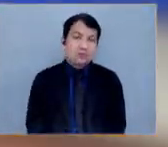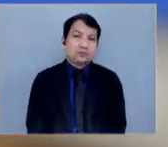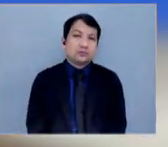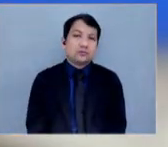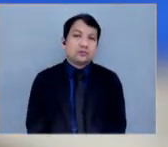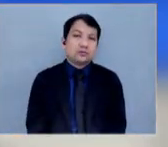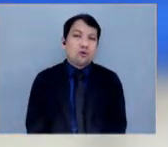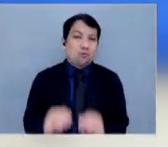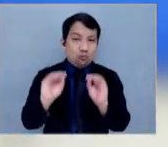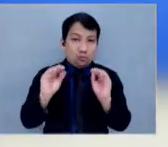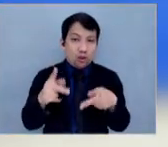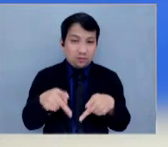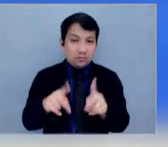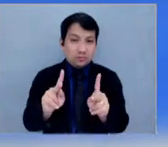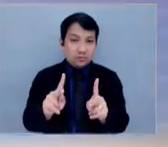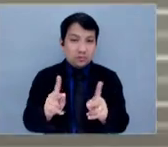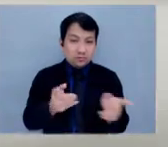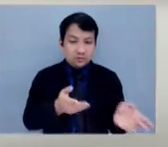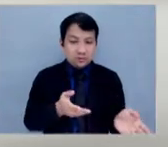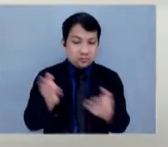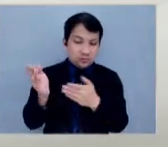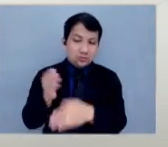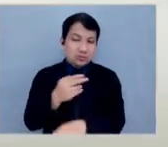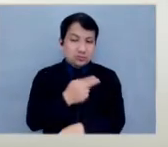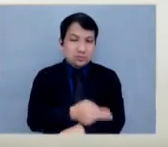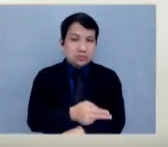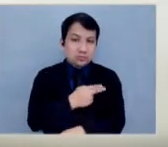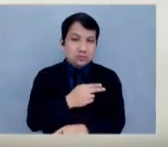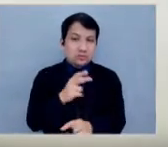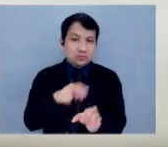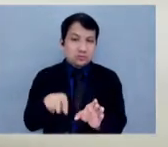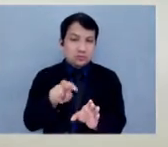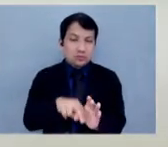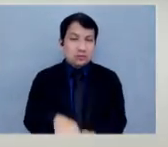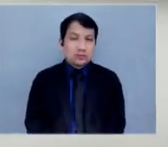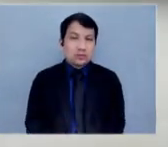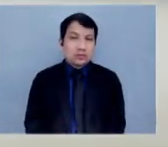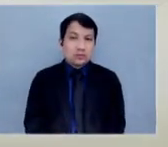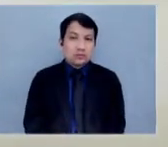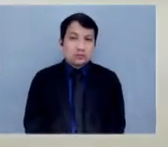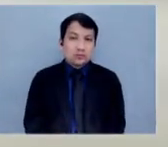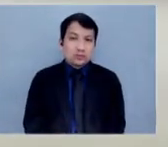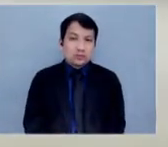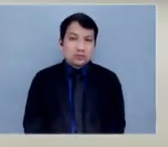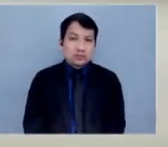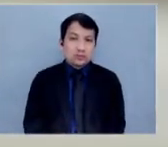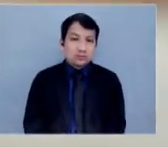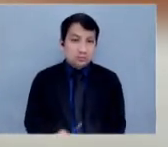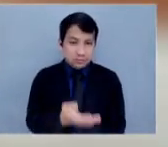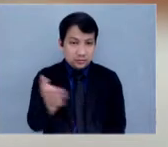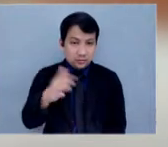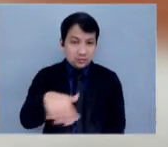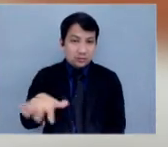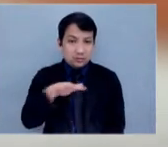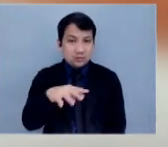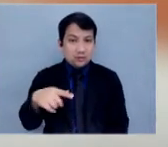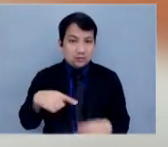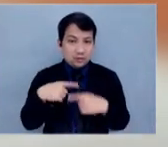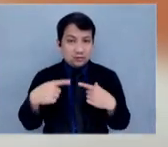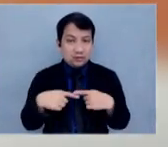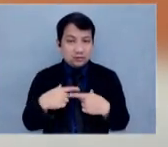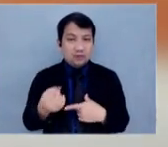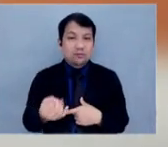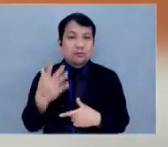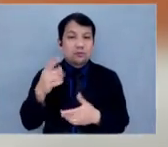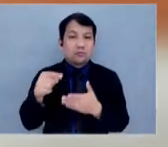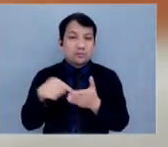at naghahatid ng mga pasahero. Saan po kayo papunta? Laguna. Lahat po kayo, Laguna. Magkano po yung per rate